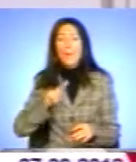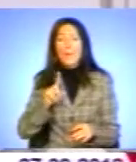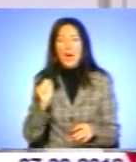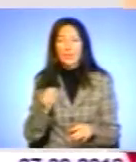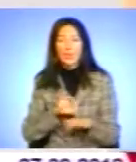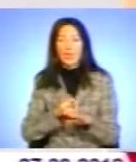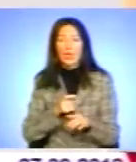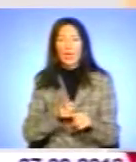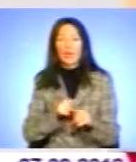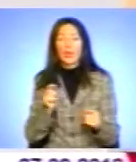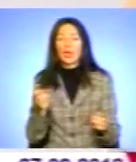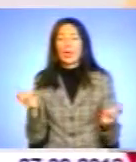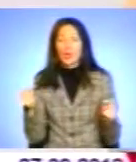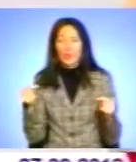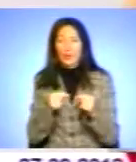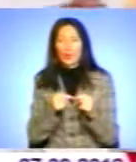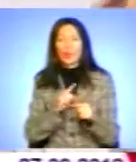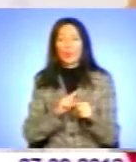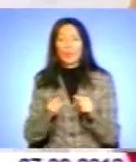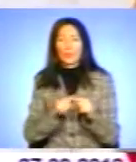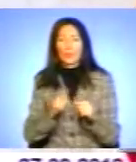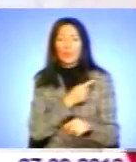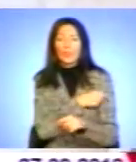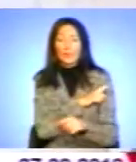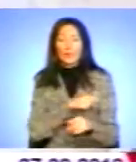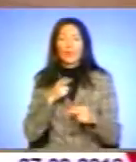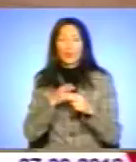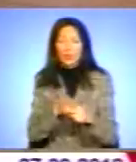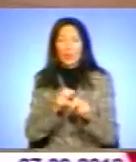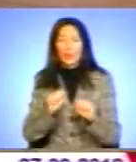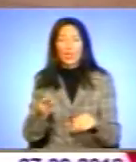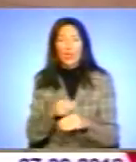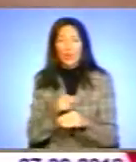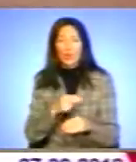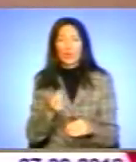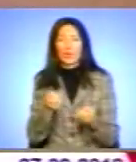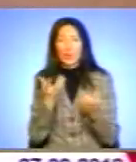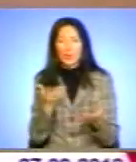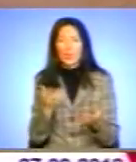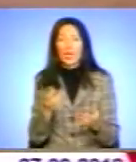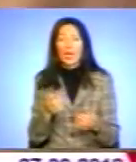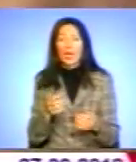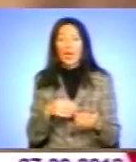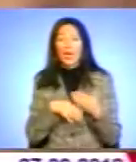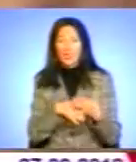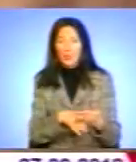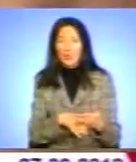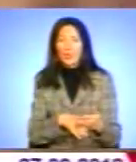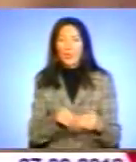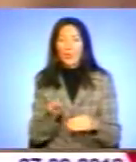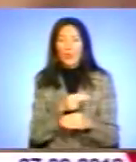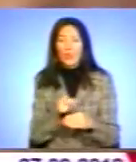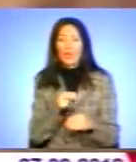вчасному медикаментозному втручанні можна вилікувати. Найпростіший спосіб профілактики – хоча б раз на рік вимірювати артеріальний